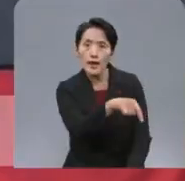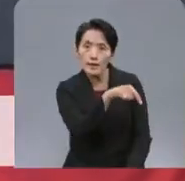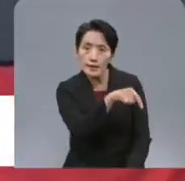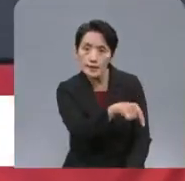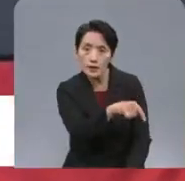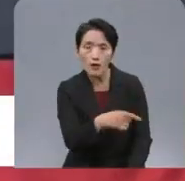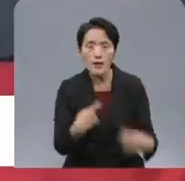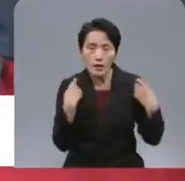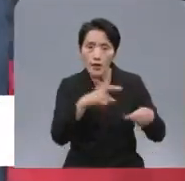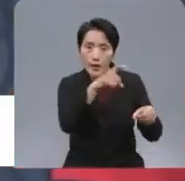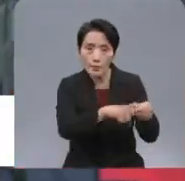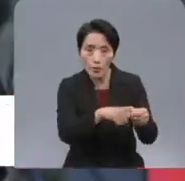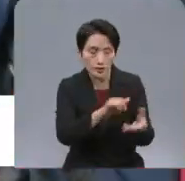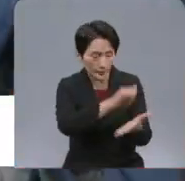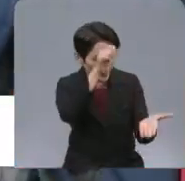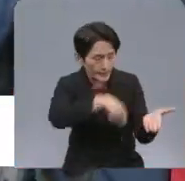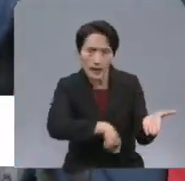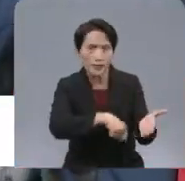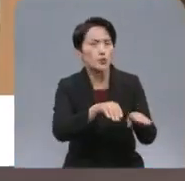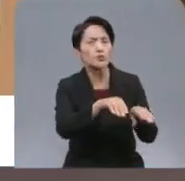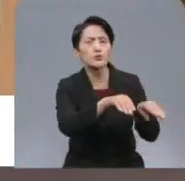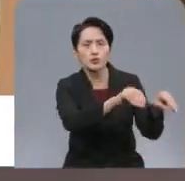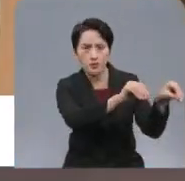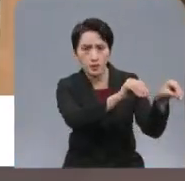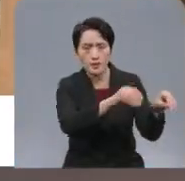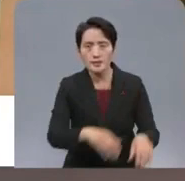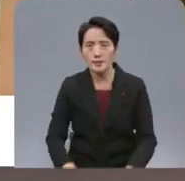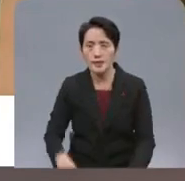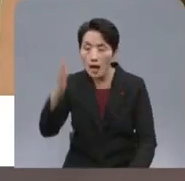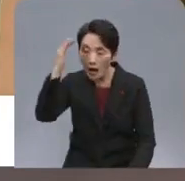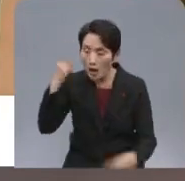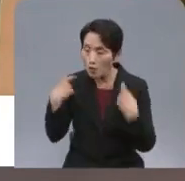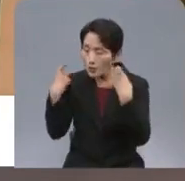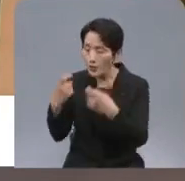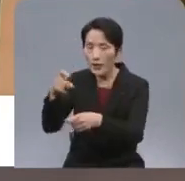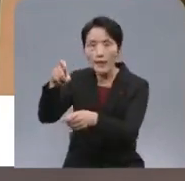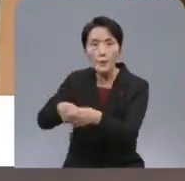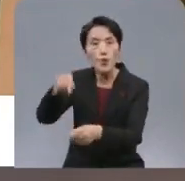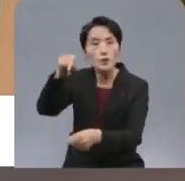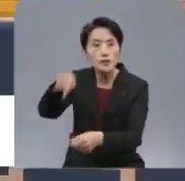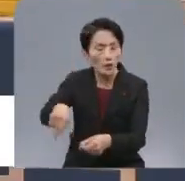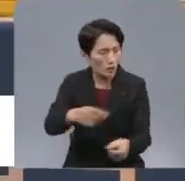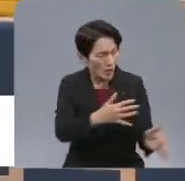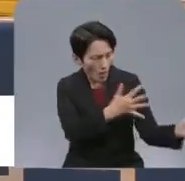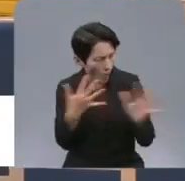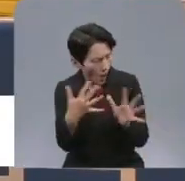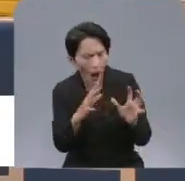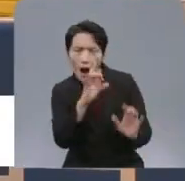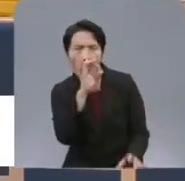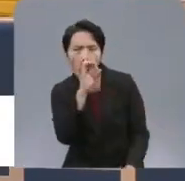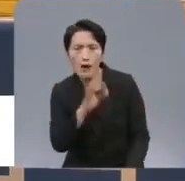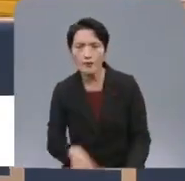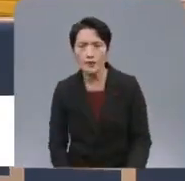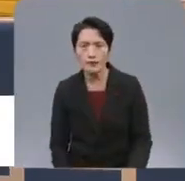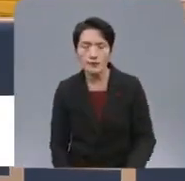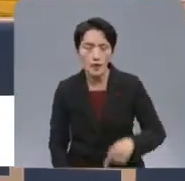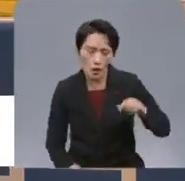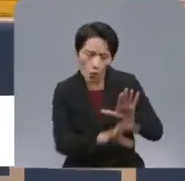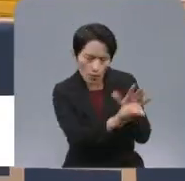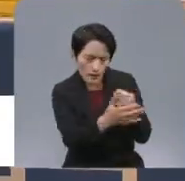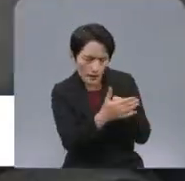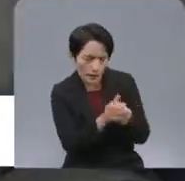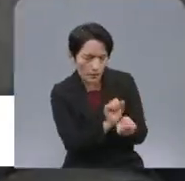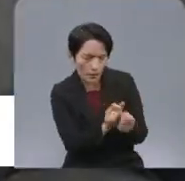После прибытия в Республику Корея необходимо пройти Ещё один тест и оставаться в специальном помещении аэропорта